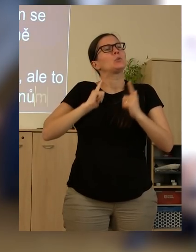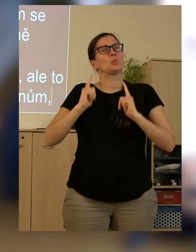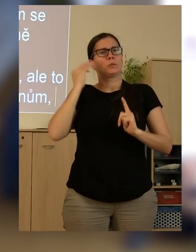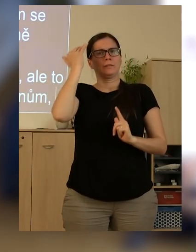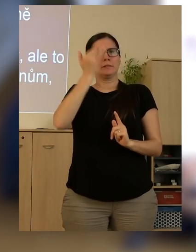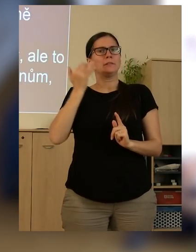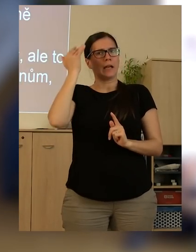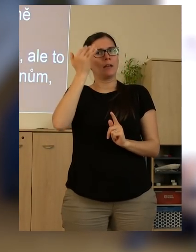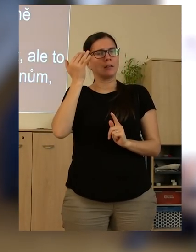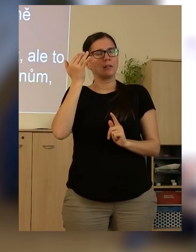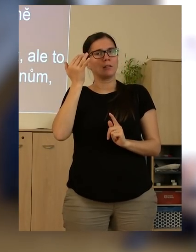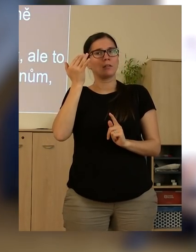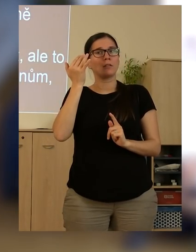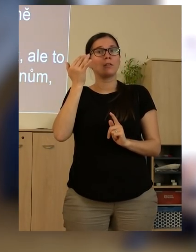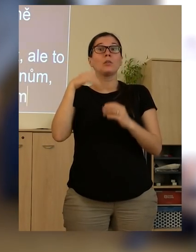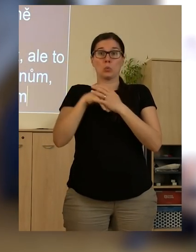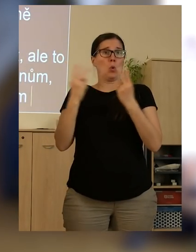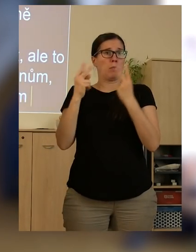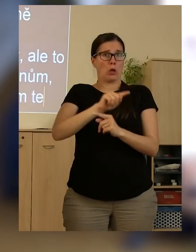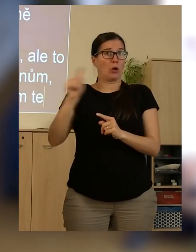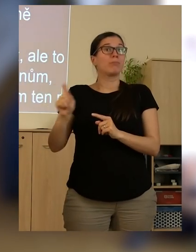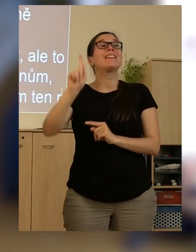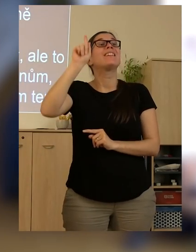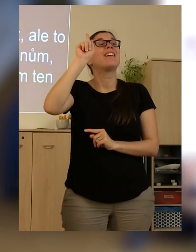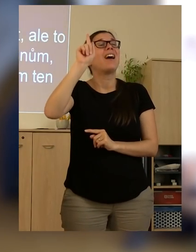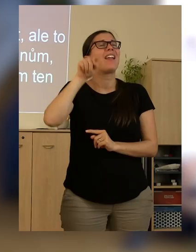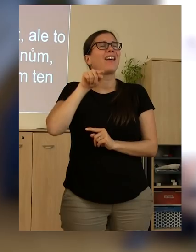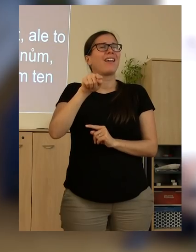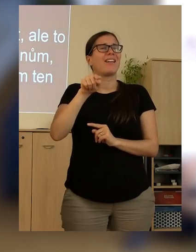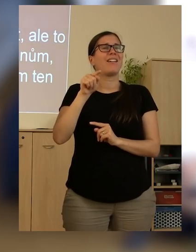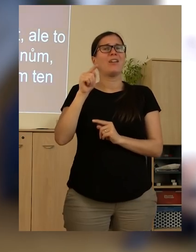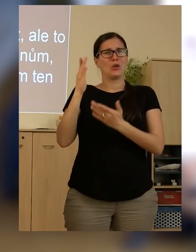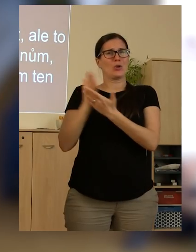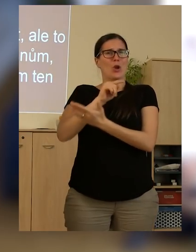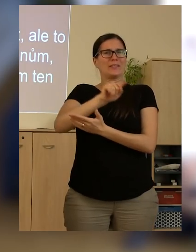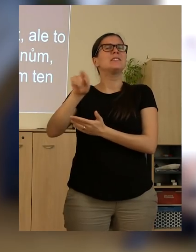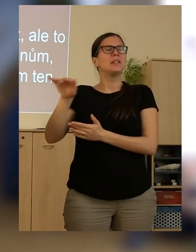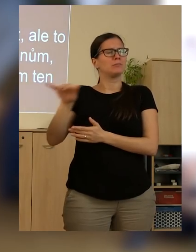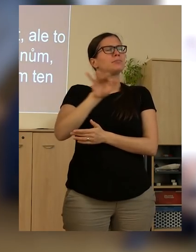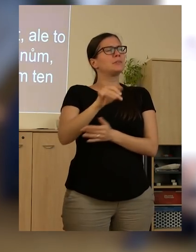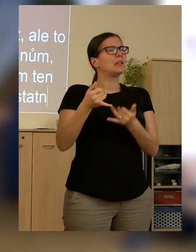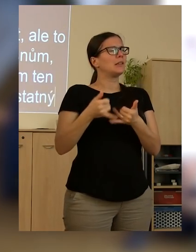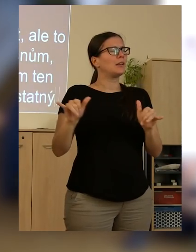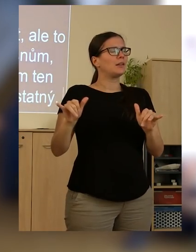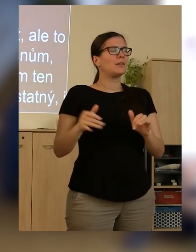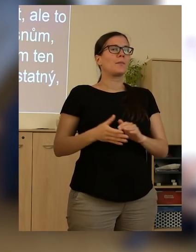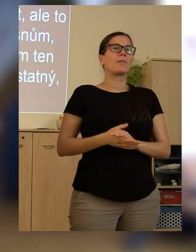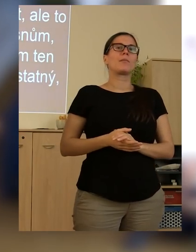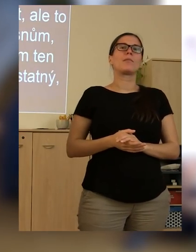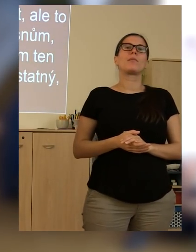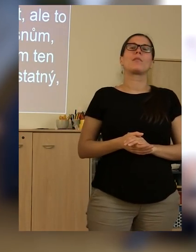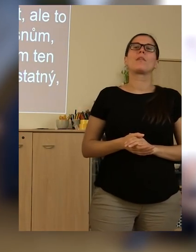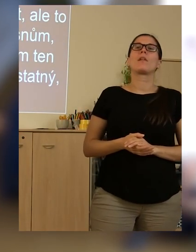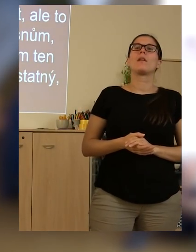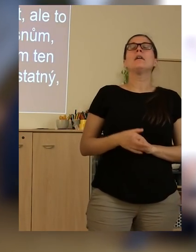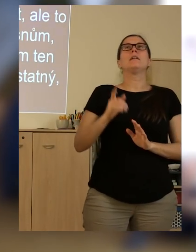podobný, jenom ten rozdíl, aspoň pro mě, jo, je podstatný. Jestliže, já